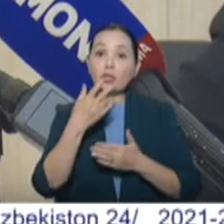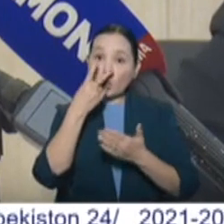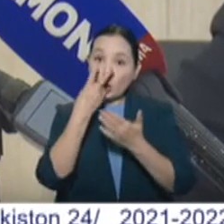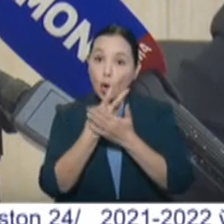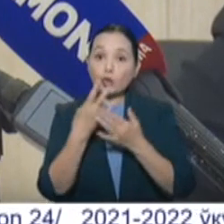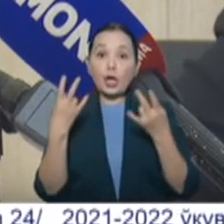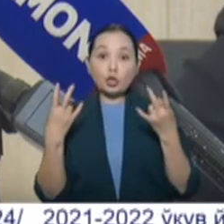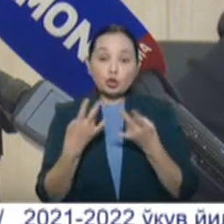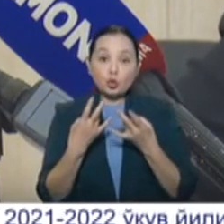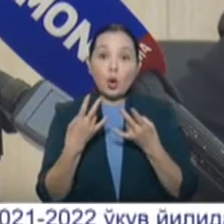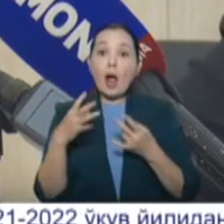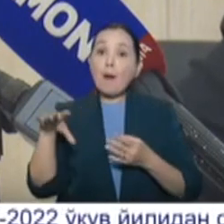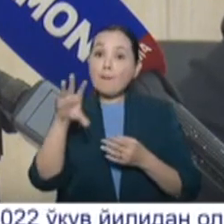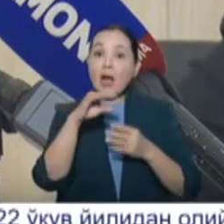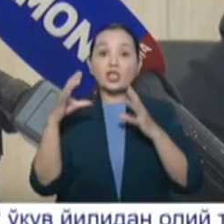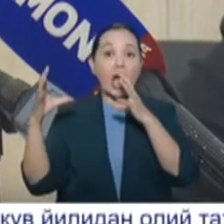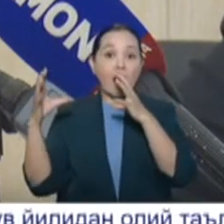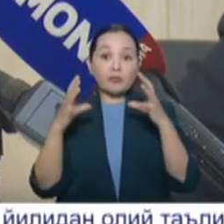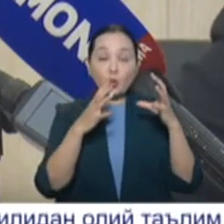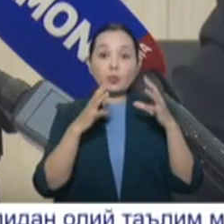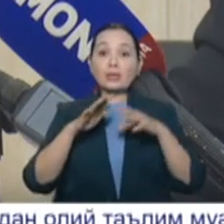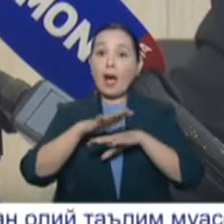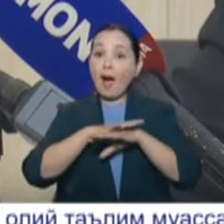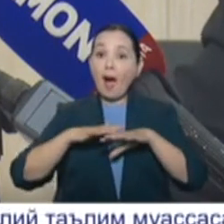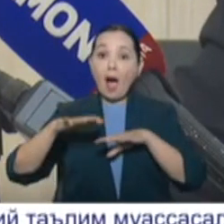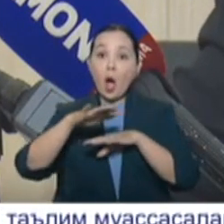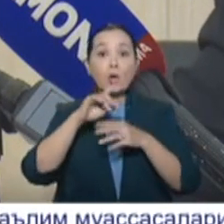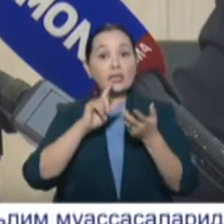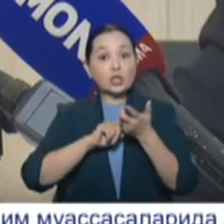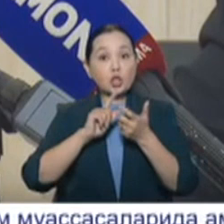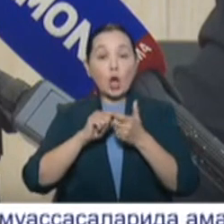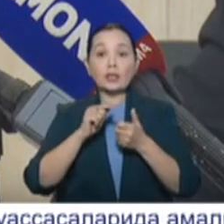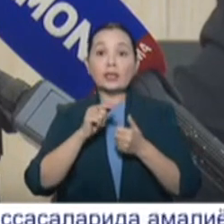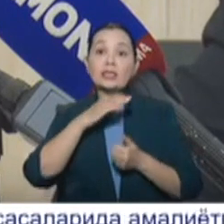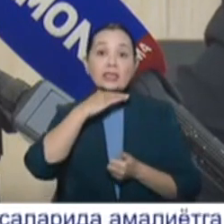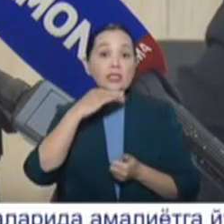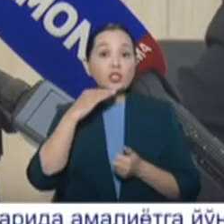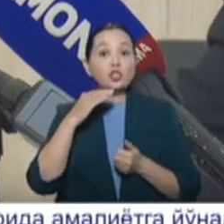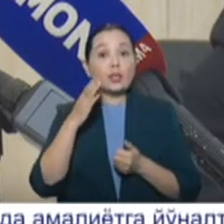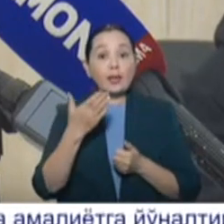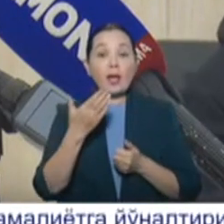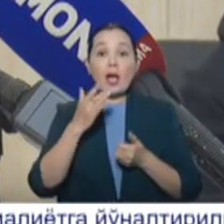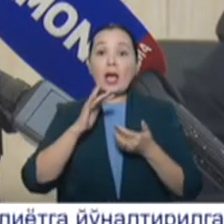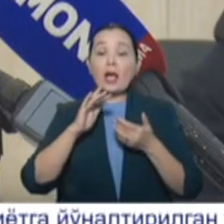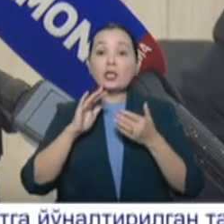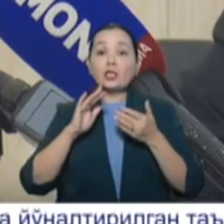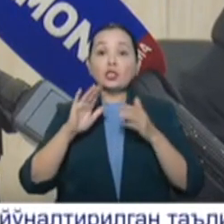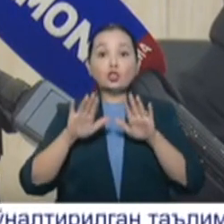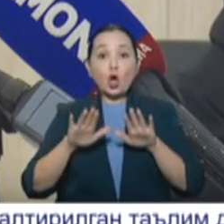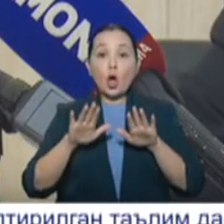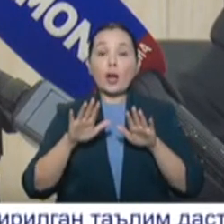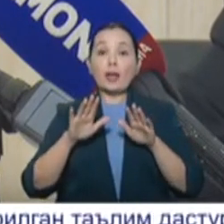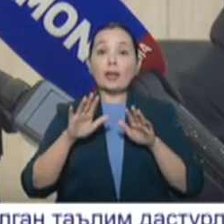asosida, ya'ni barcha avtobus yo'nalishlarini aholi soni zichligi ularni ijtimoiy soha obyektlari